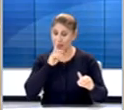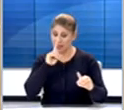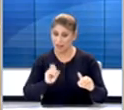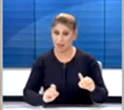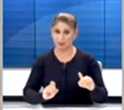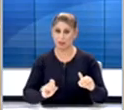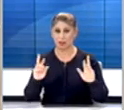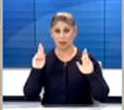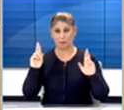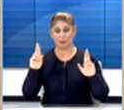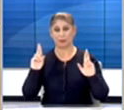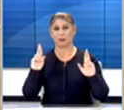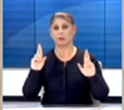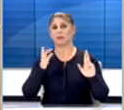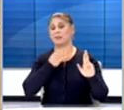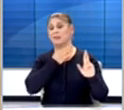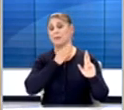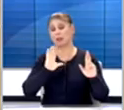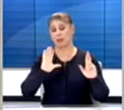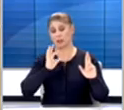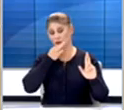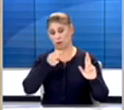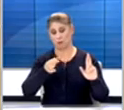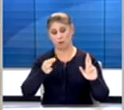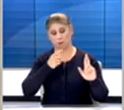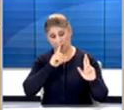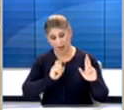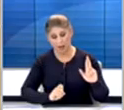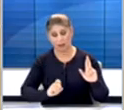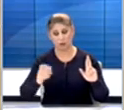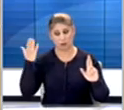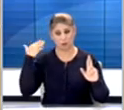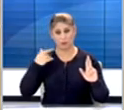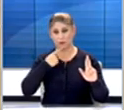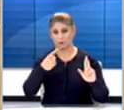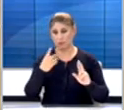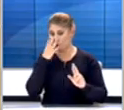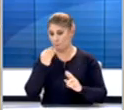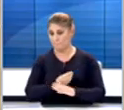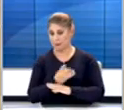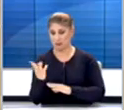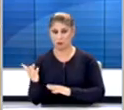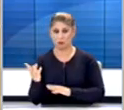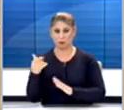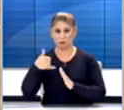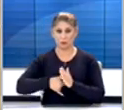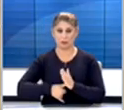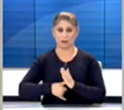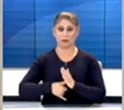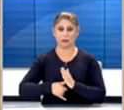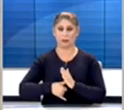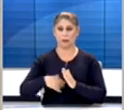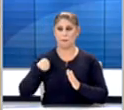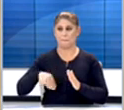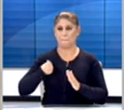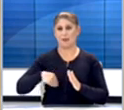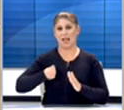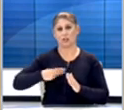με ανάγκασε, ελπίζω να μην χρειαστεί να το ξαναπώ, με ανάγκασε στο παρελθόν να αποκαλέσω το ΠΑΣΟΚ ουσιαστικά ως έναν πράσινο